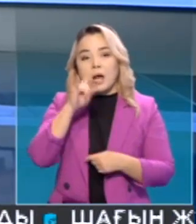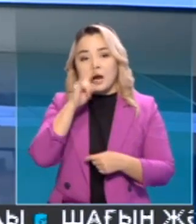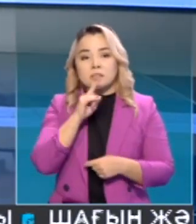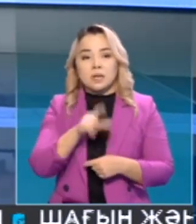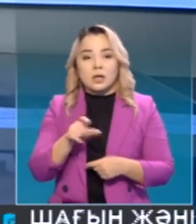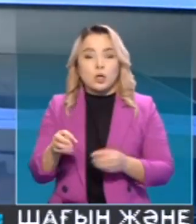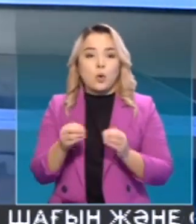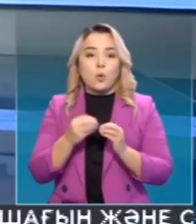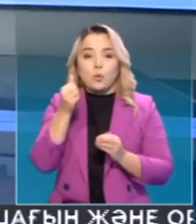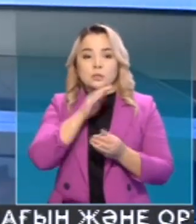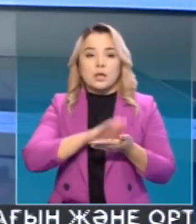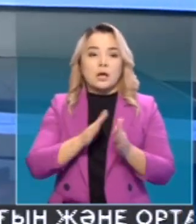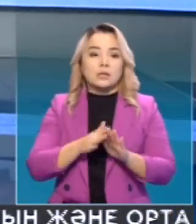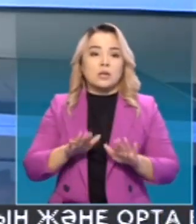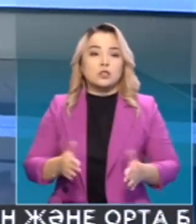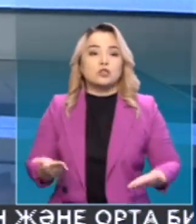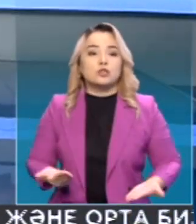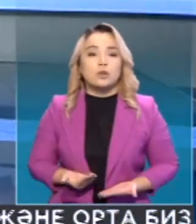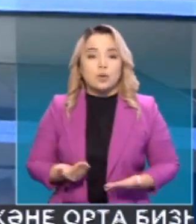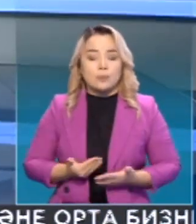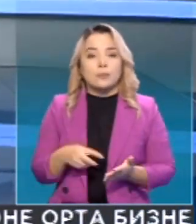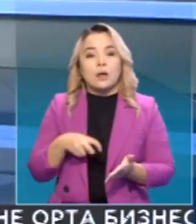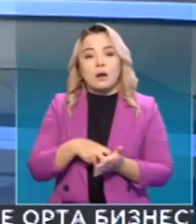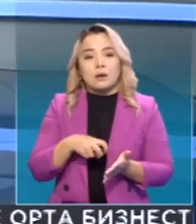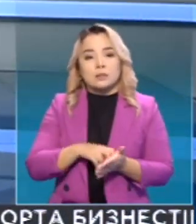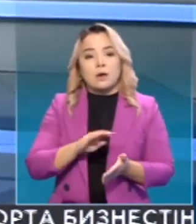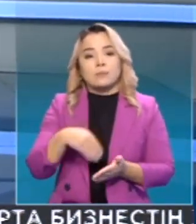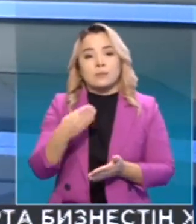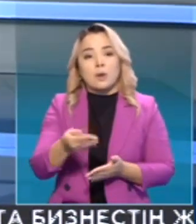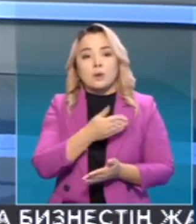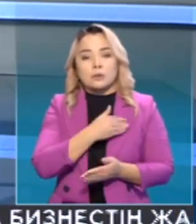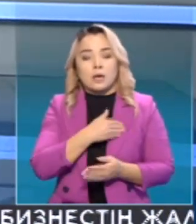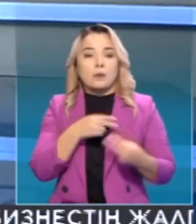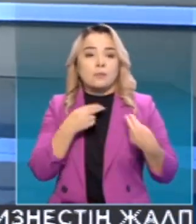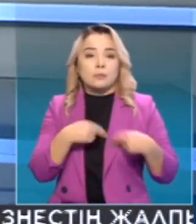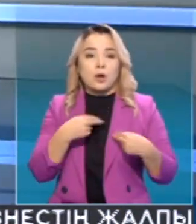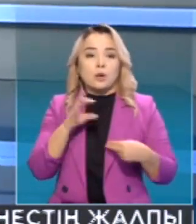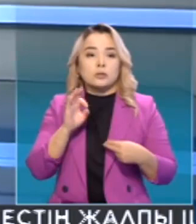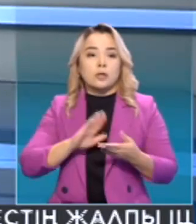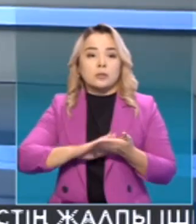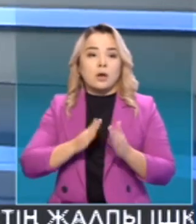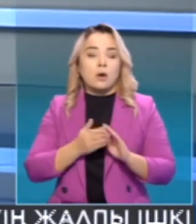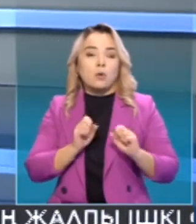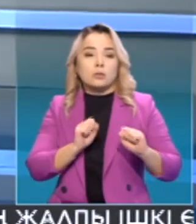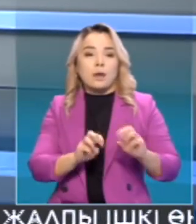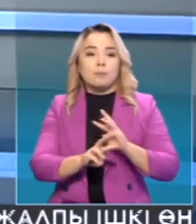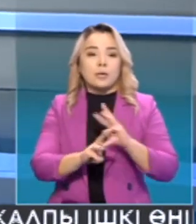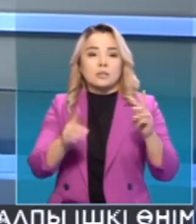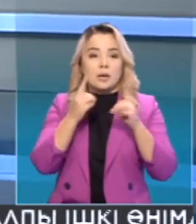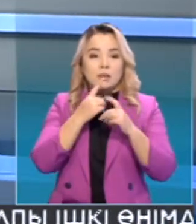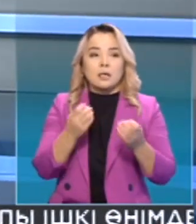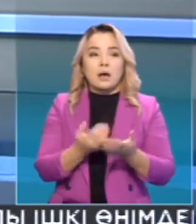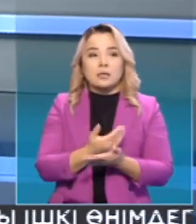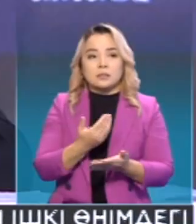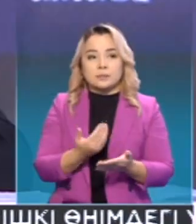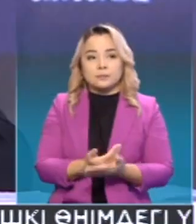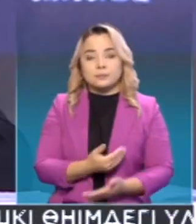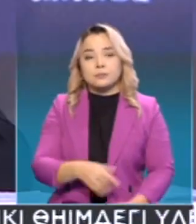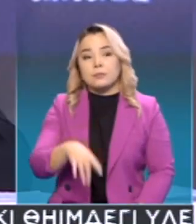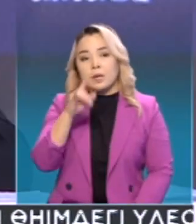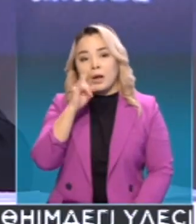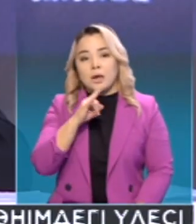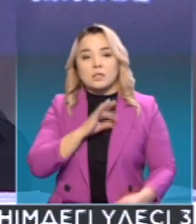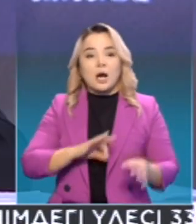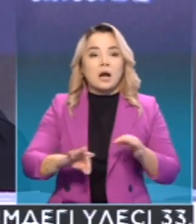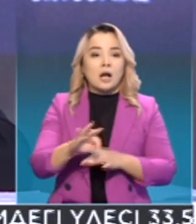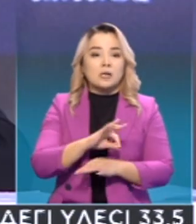жылға дейін Қазақстанда тұруға ықтияр хат берілмек. Бұл туралы Еңбек және халықты әлеуметтік қорғау министрі айтты. Қазақ картасы